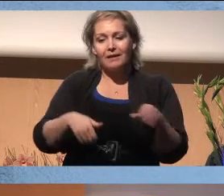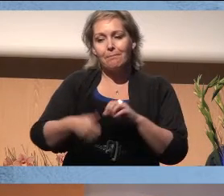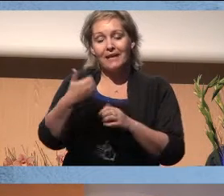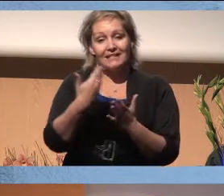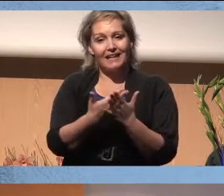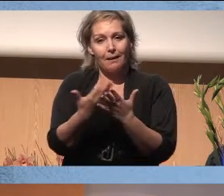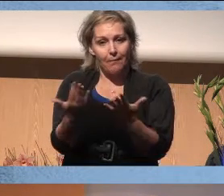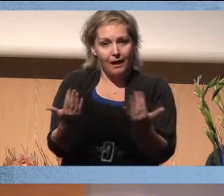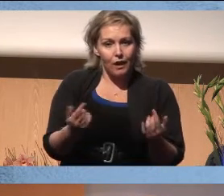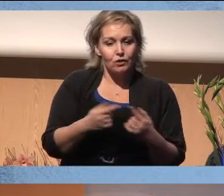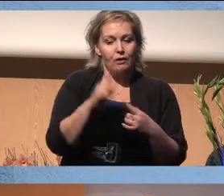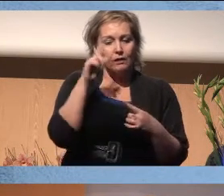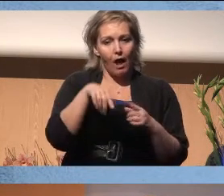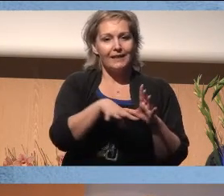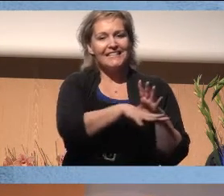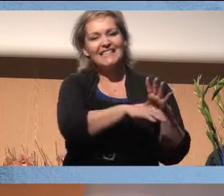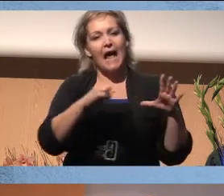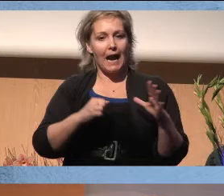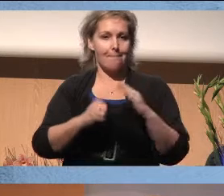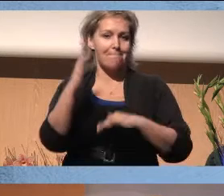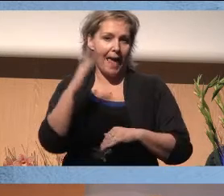eksemplene, slik at vi kan stæle mer.